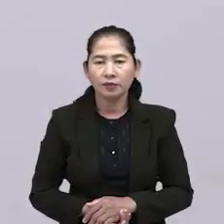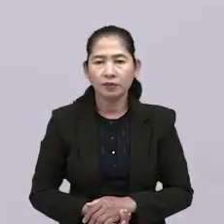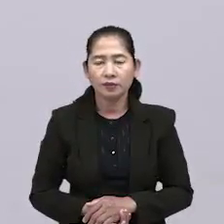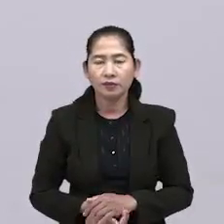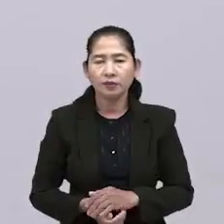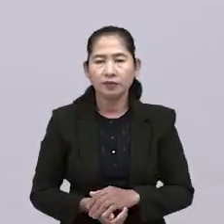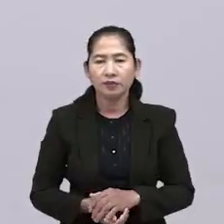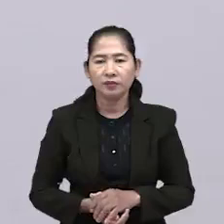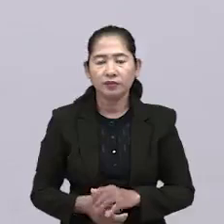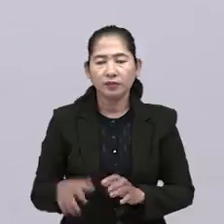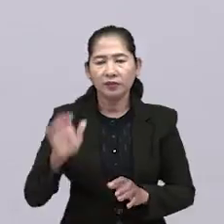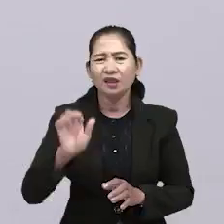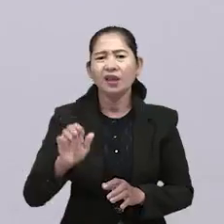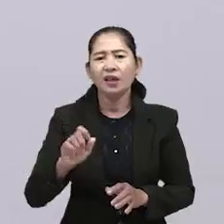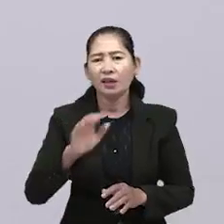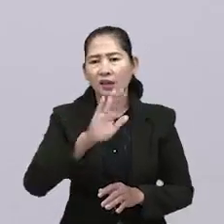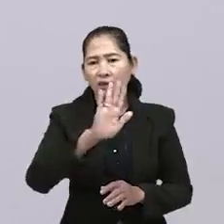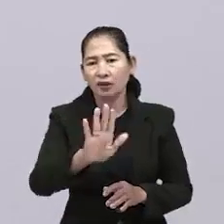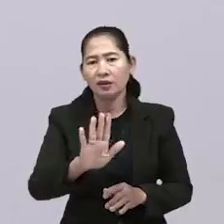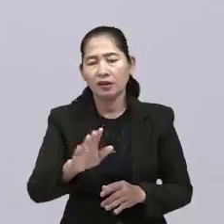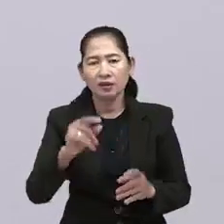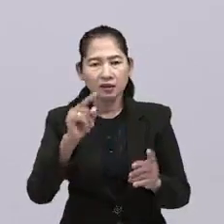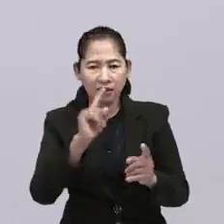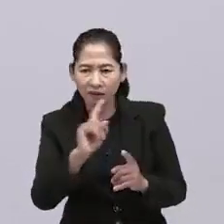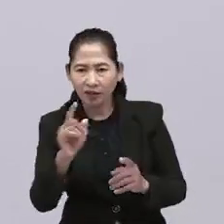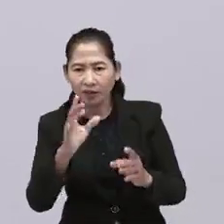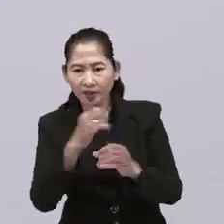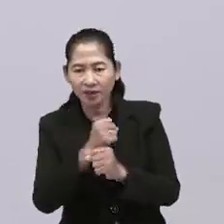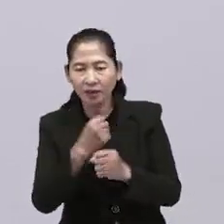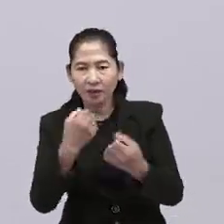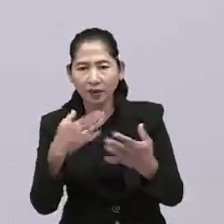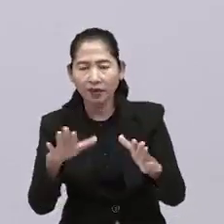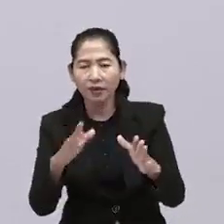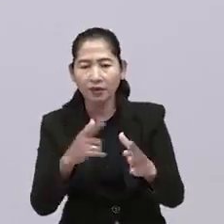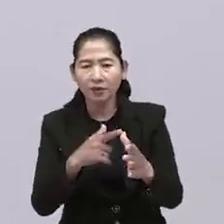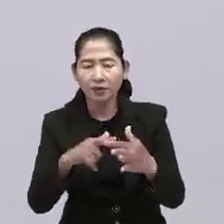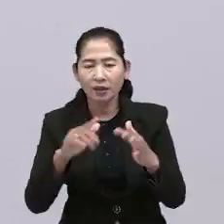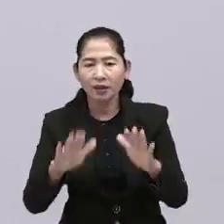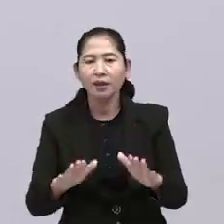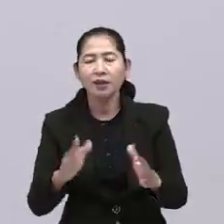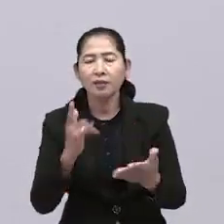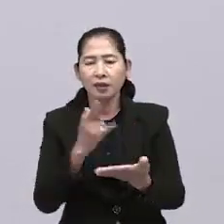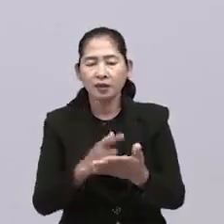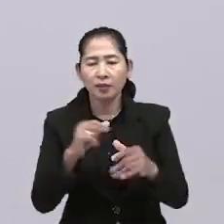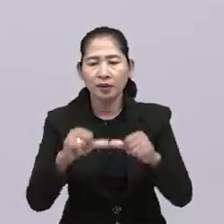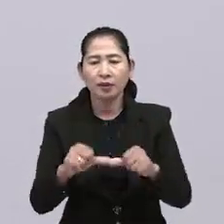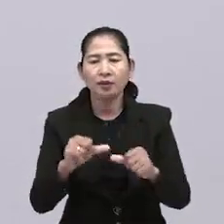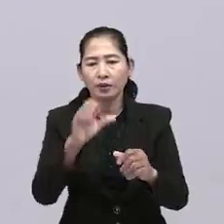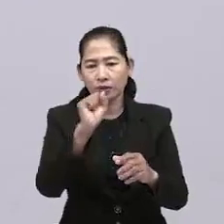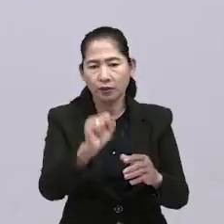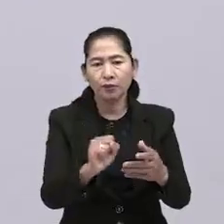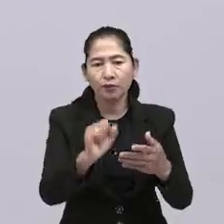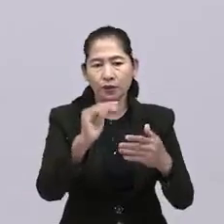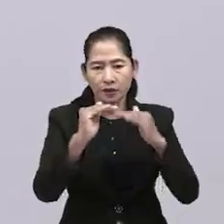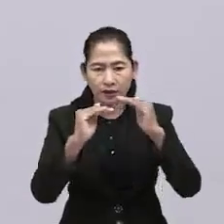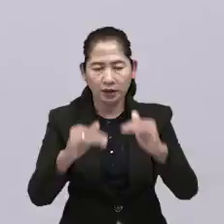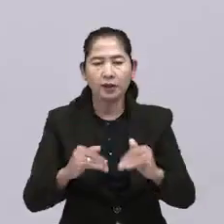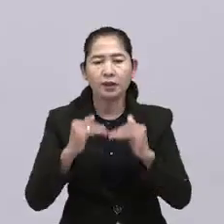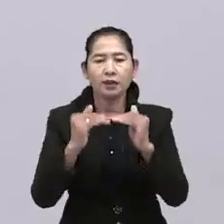ចាយ៉ាងម៉េចដែរកូនទាំងអស់គ្នាដល់ណាហើយចប់សេចក្តីផ្ដើមនៅកូនបើចប់ហើយបន្តចូលទៅរត់តួសេចក្តី